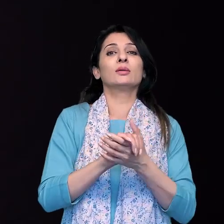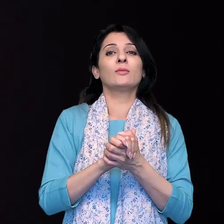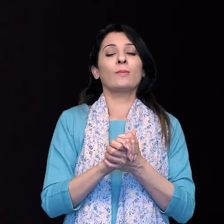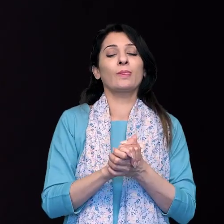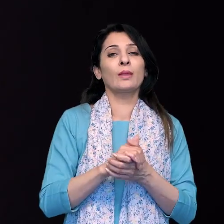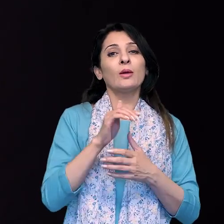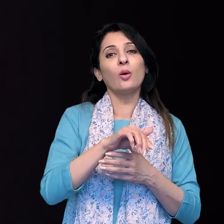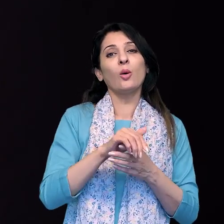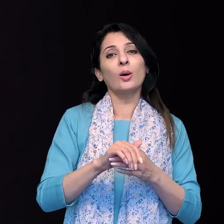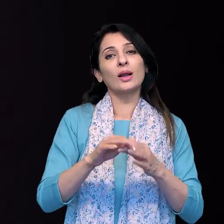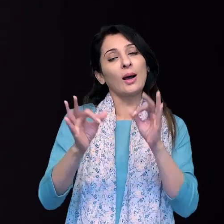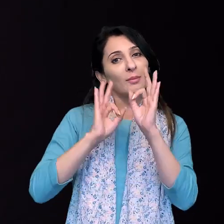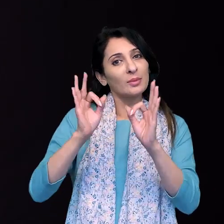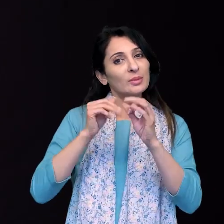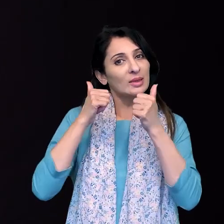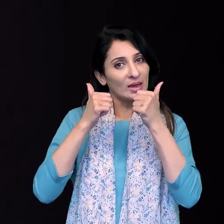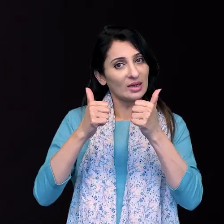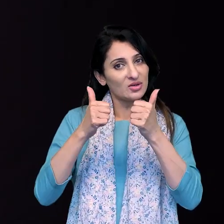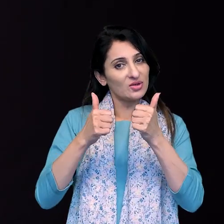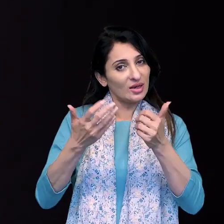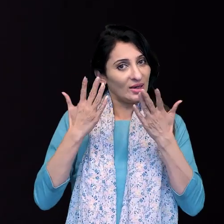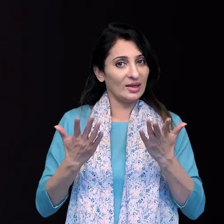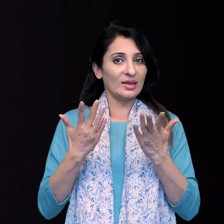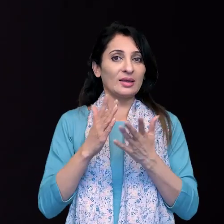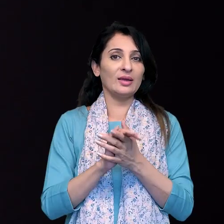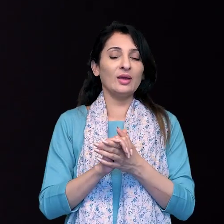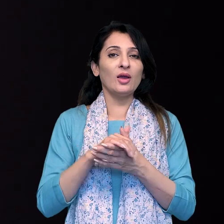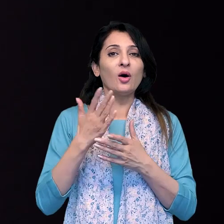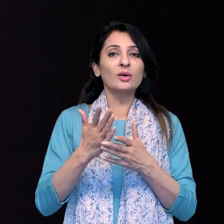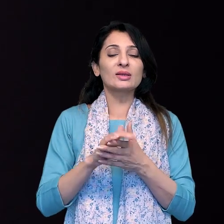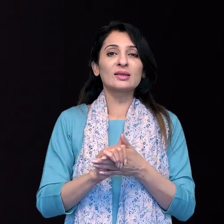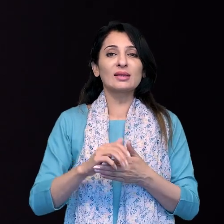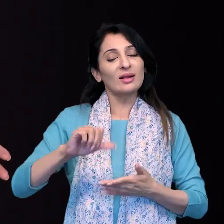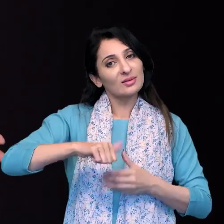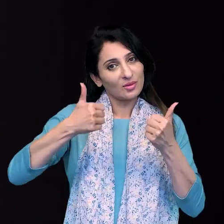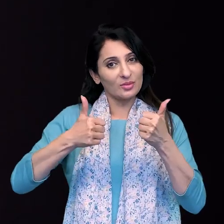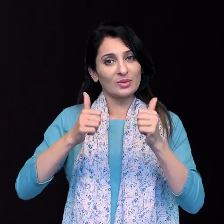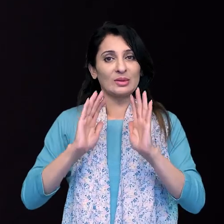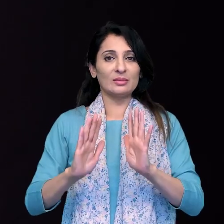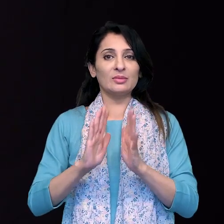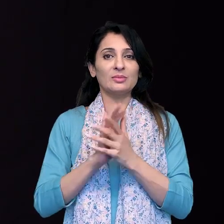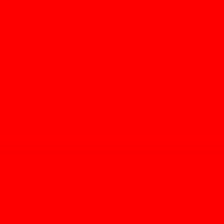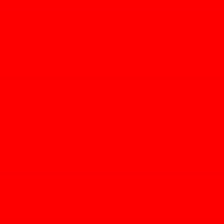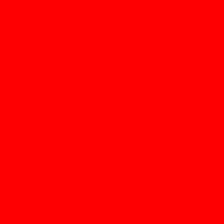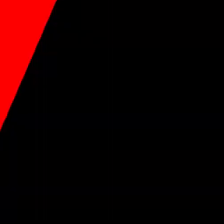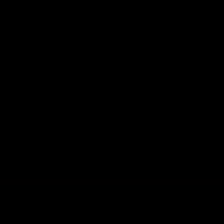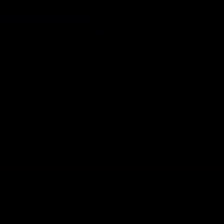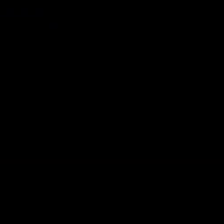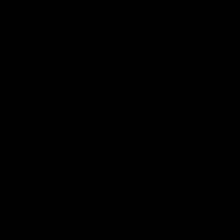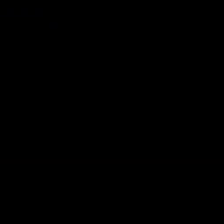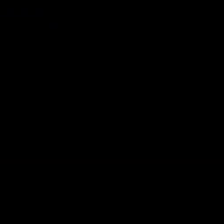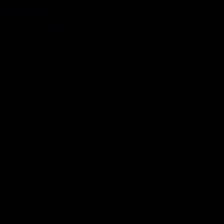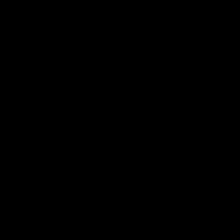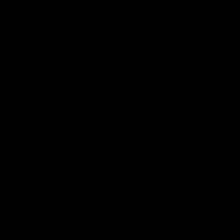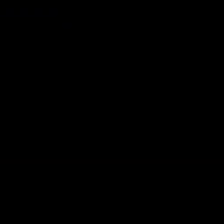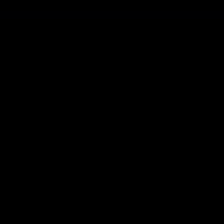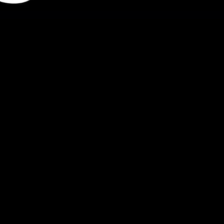user hai, and you will take better decisions and of course improve the probability of success.